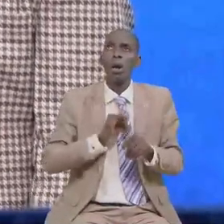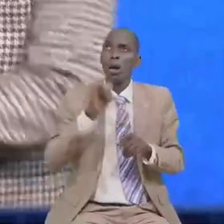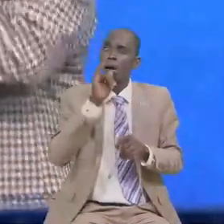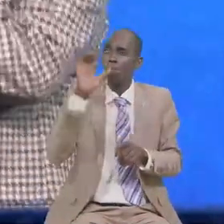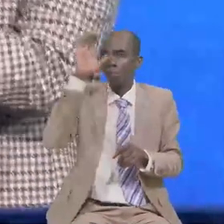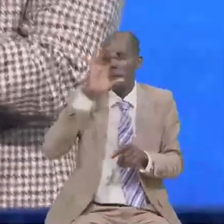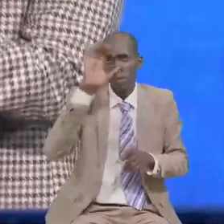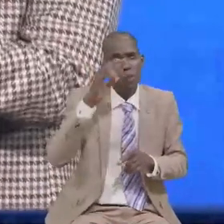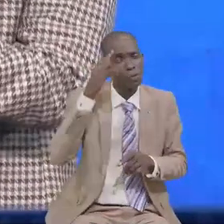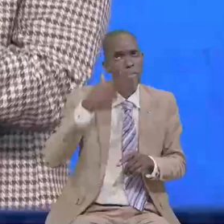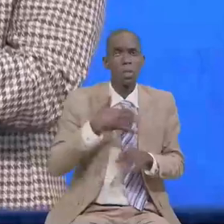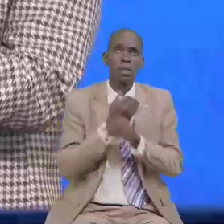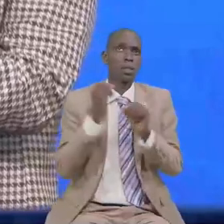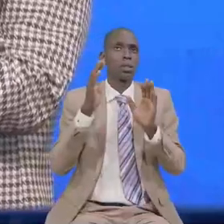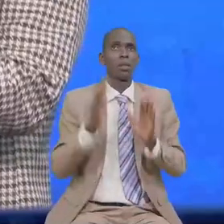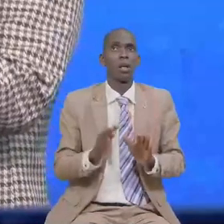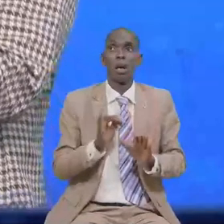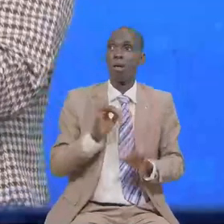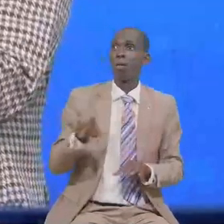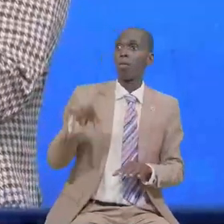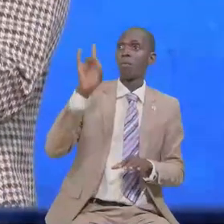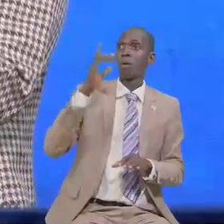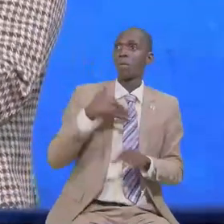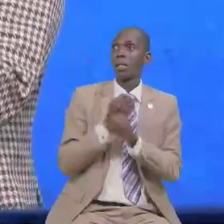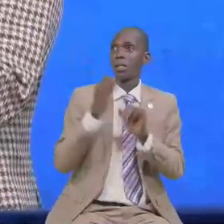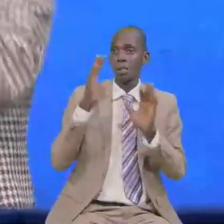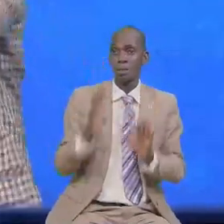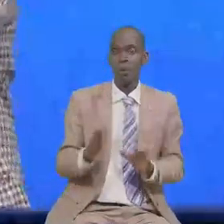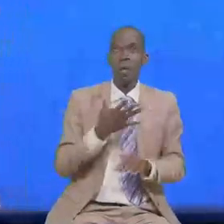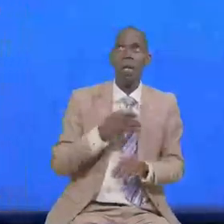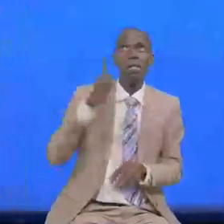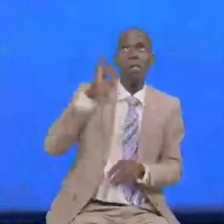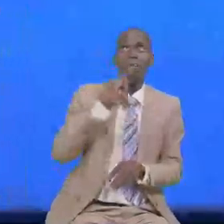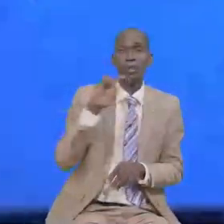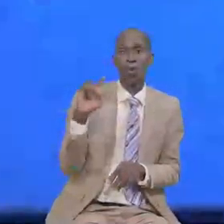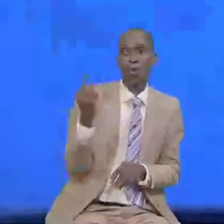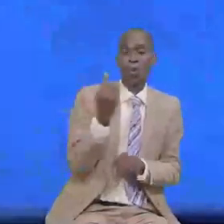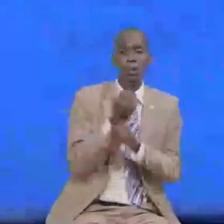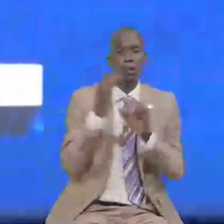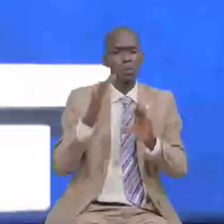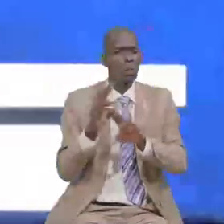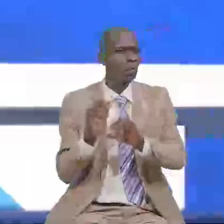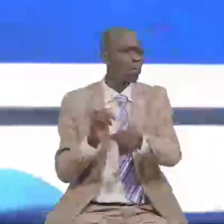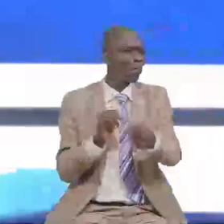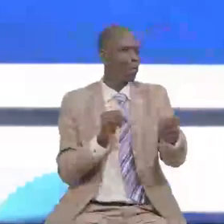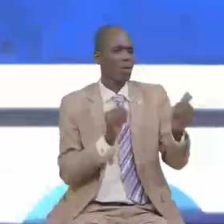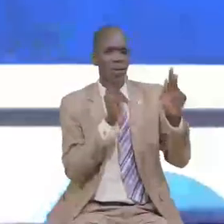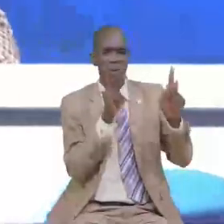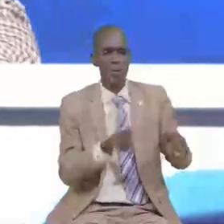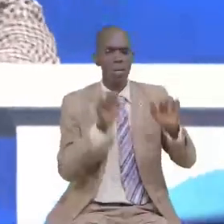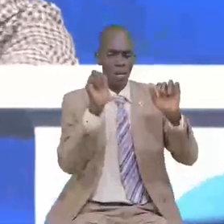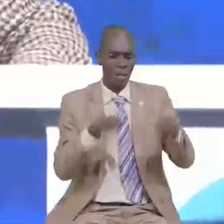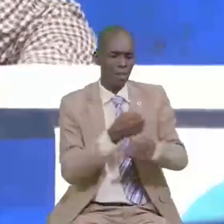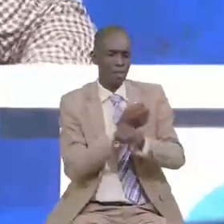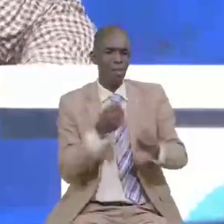sauveur. Mais je le trouve. Il est le seul sauveur. Point d'autre personne qui puisse